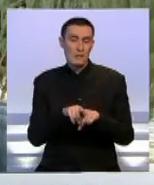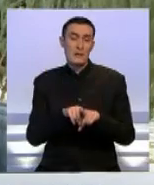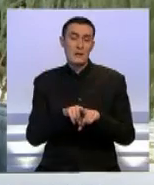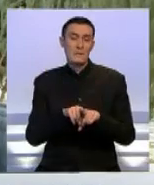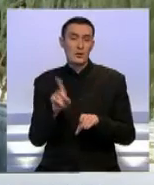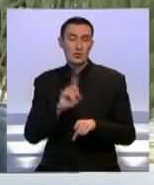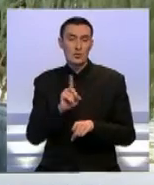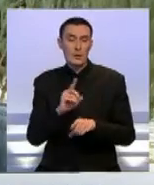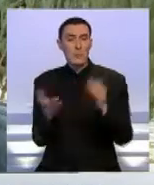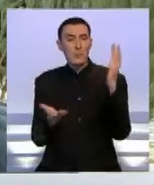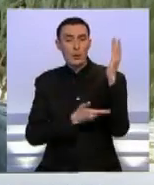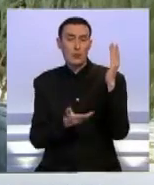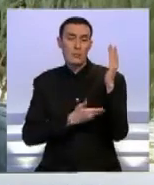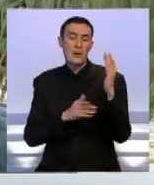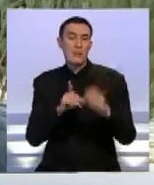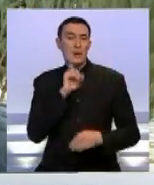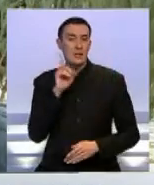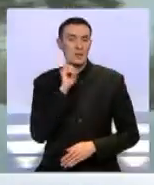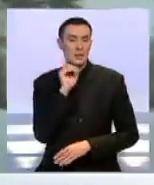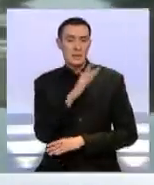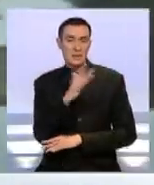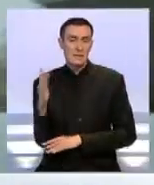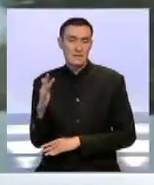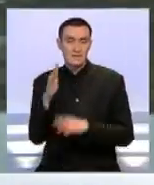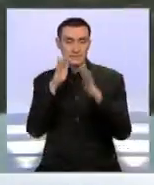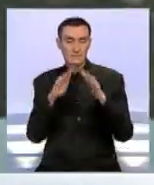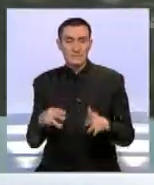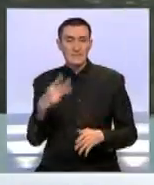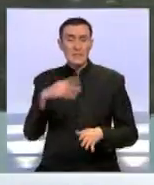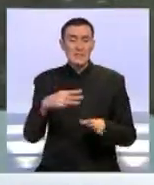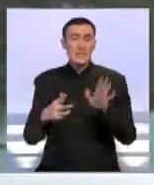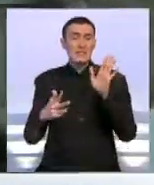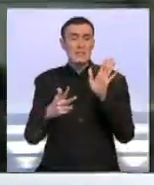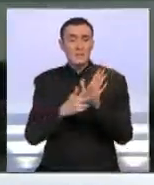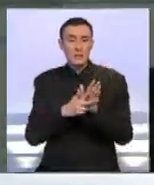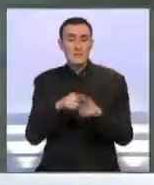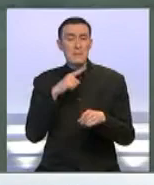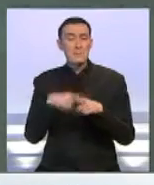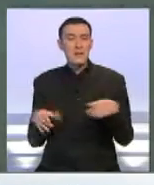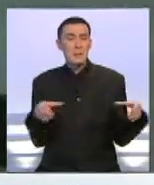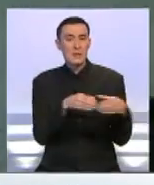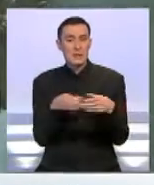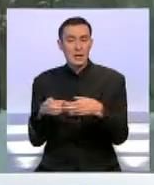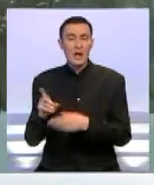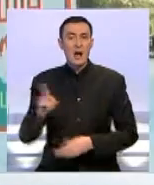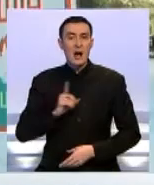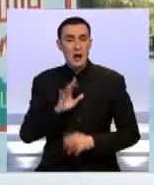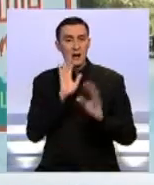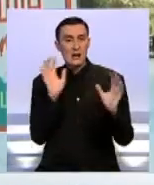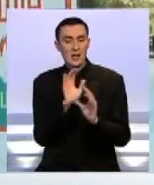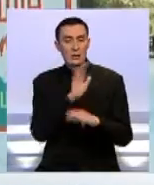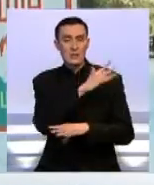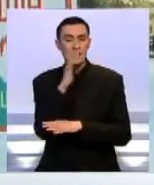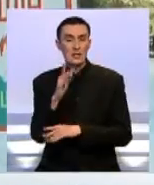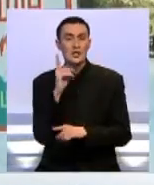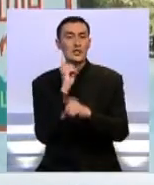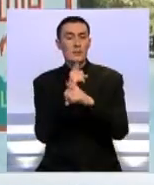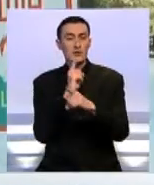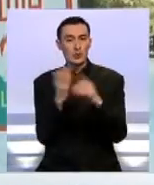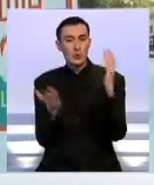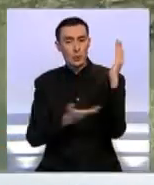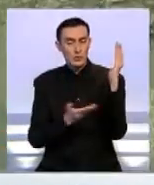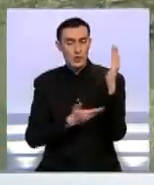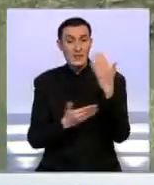факта поруба хвойных, молодняков хвойных пород. 38 мобильных бригад охраняют местные леса от незаконных рубщиков.